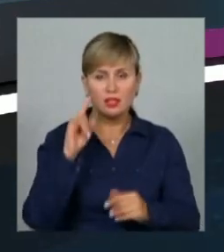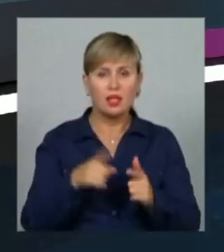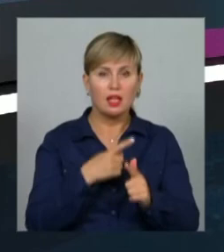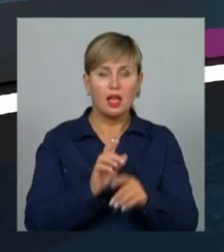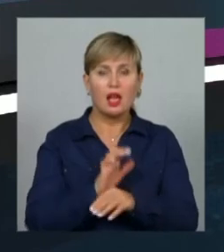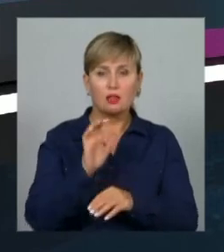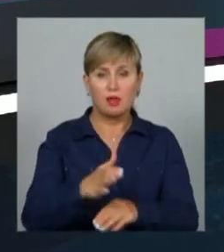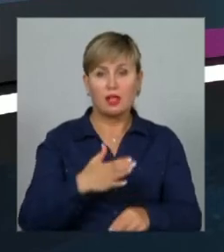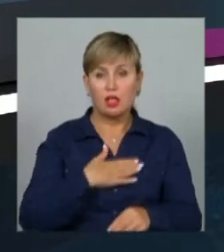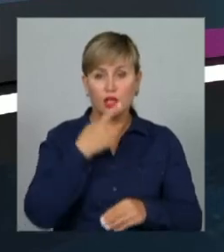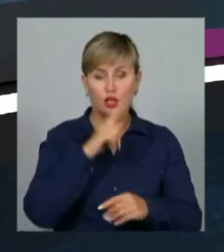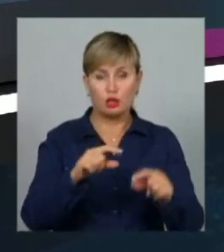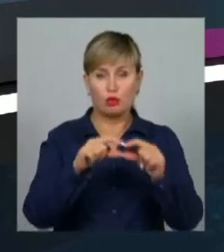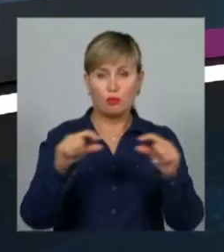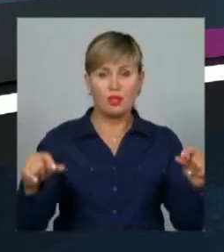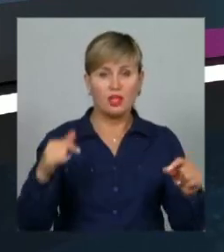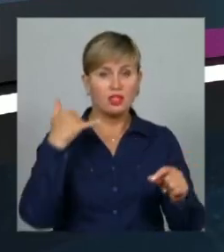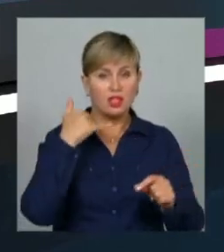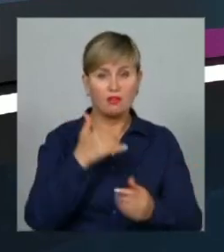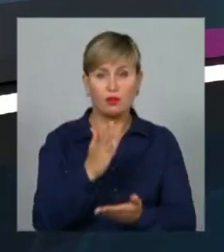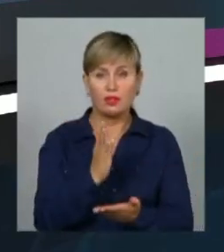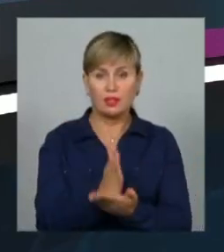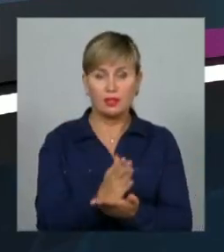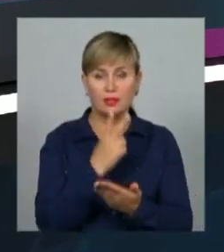отправить на наш WhatsApp номер